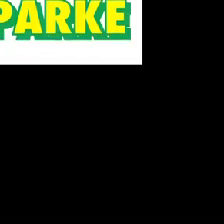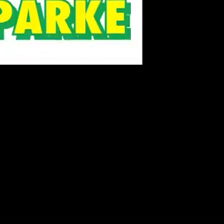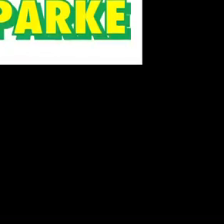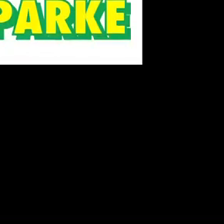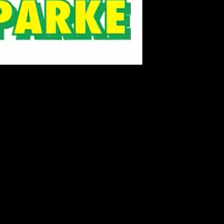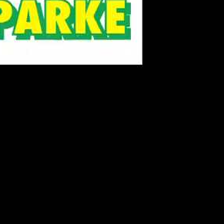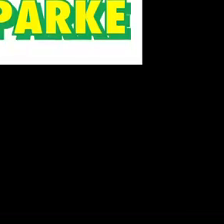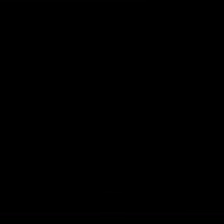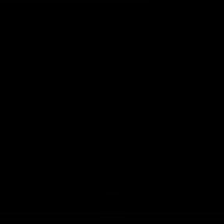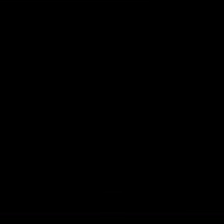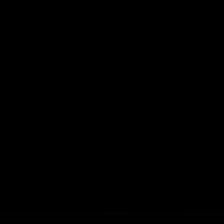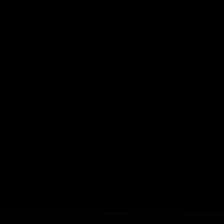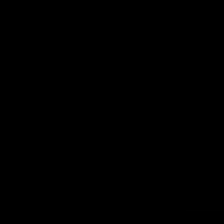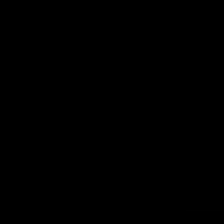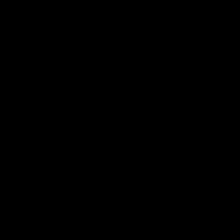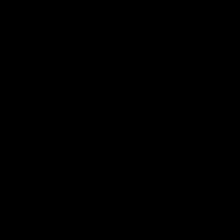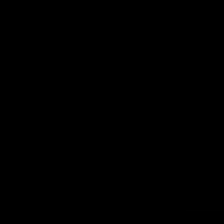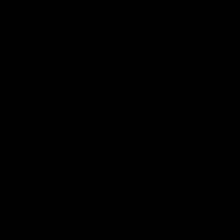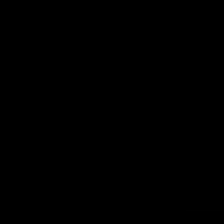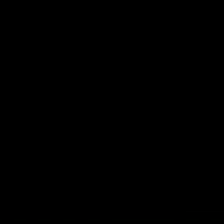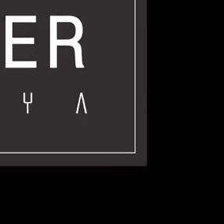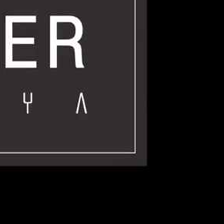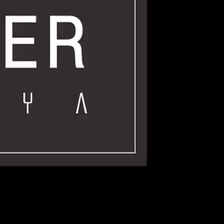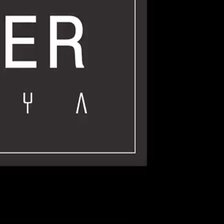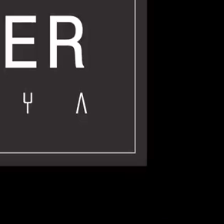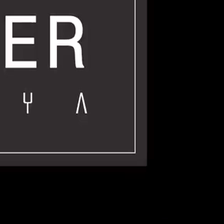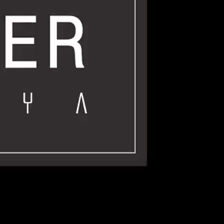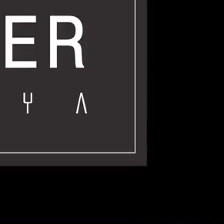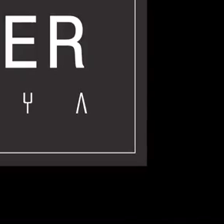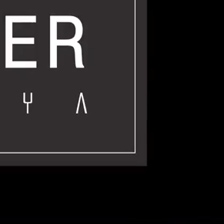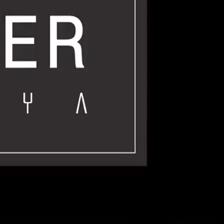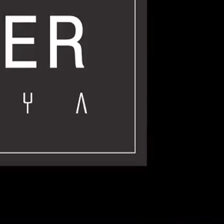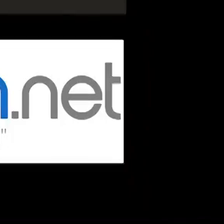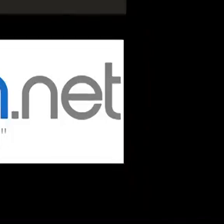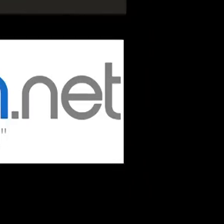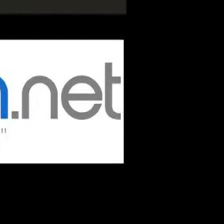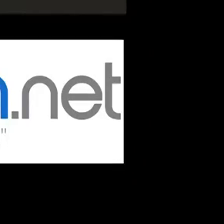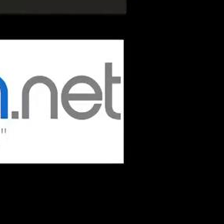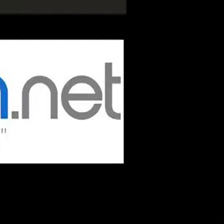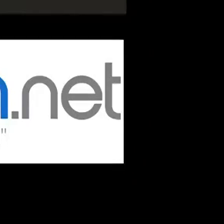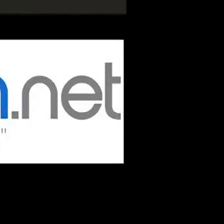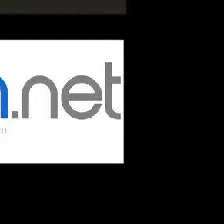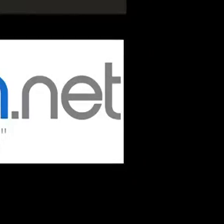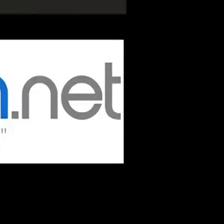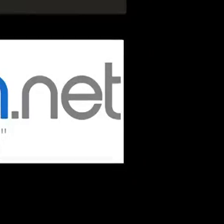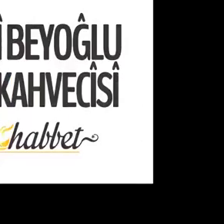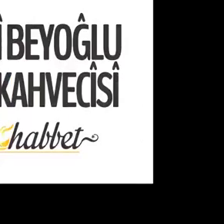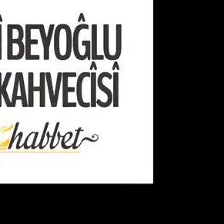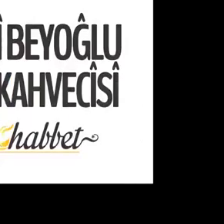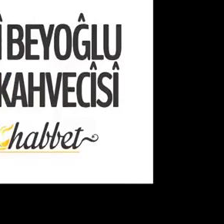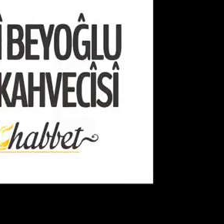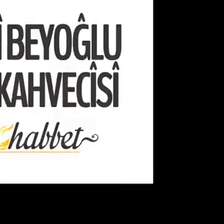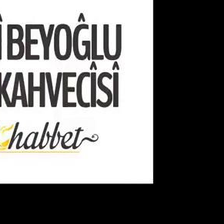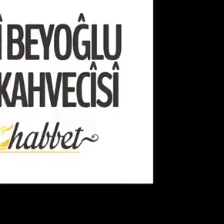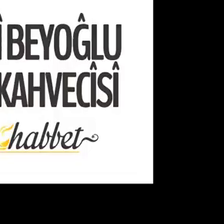Fırat. Kontroller Zerrin Yılmaz, Veliz Coşar, Samet Demirtaş. Teknik ekip Murat Çağlar Özçelik, Büşra Cücemen. Yönetmen Hasan Tolga Pulat.